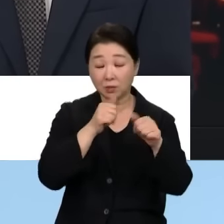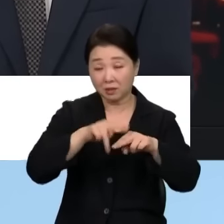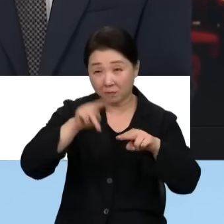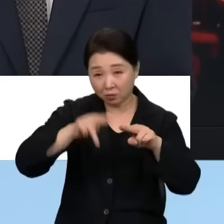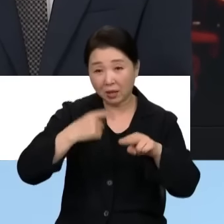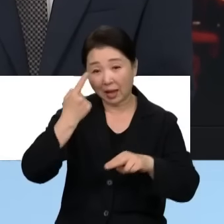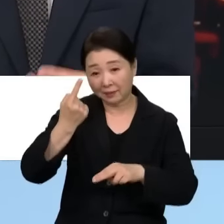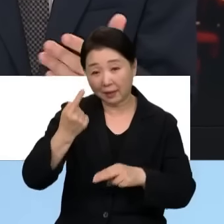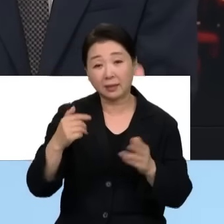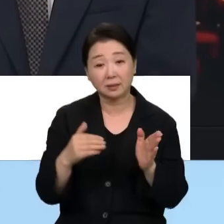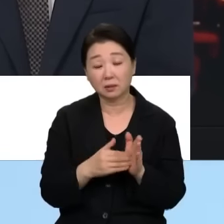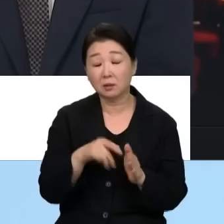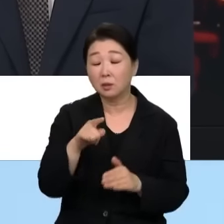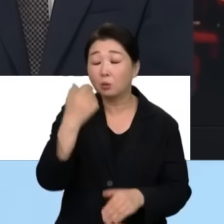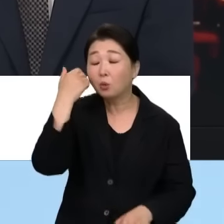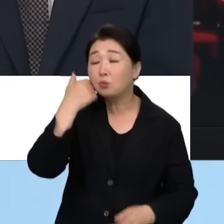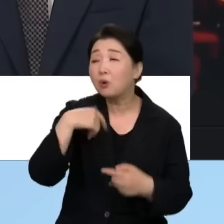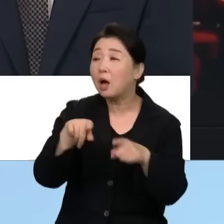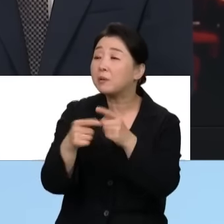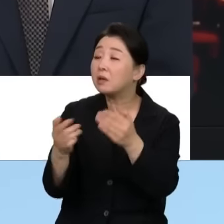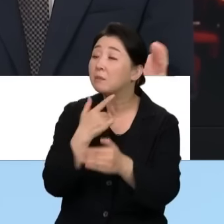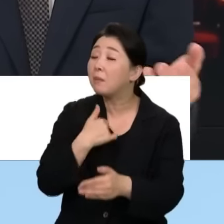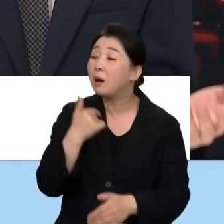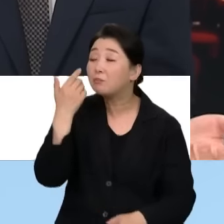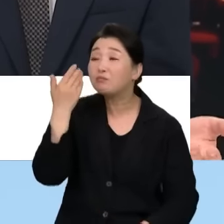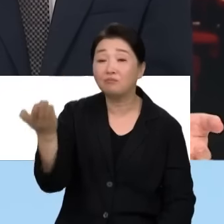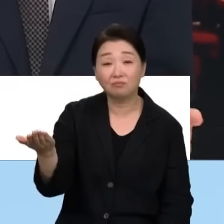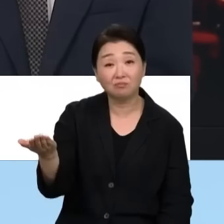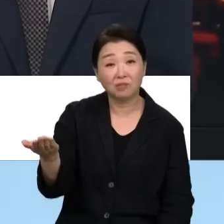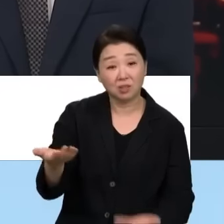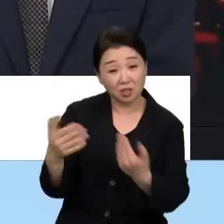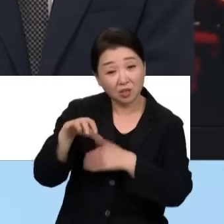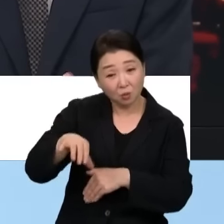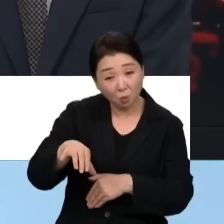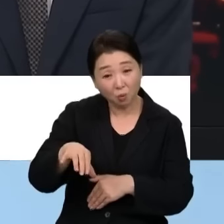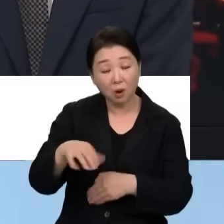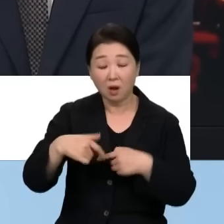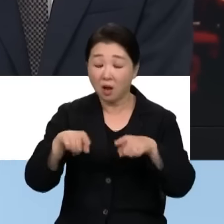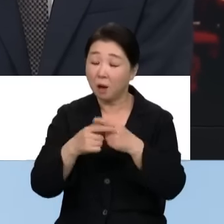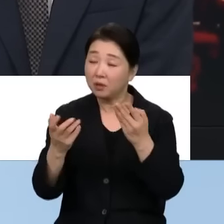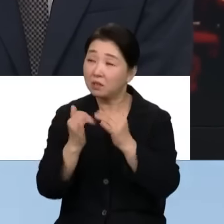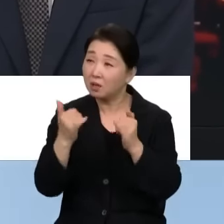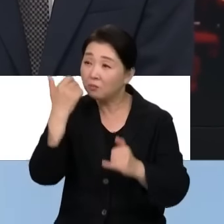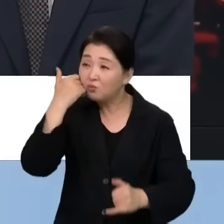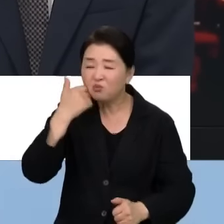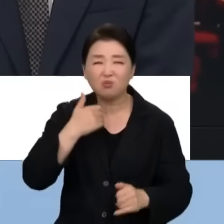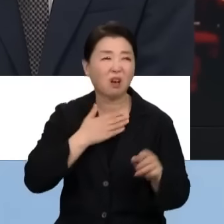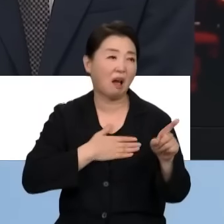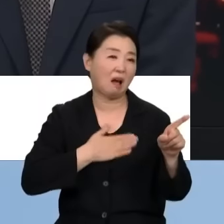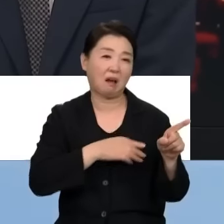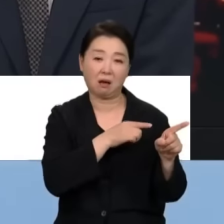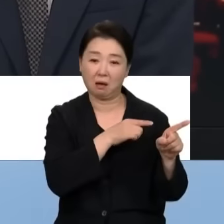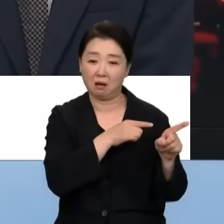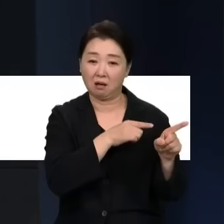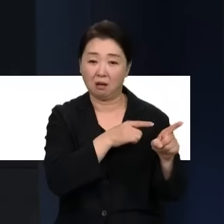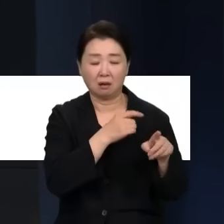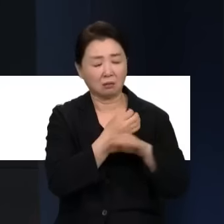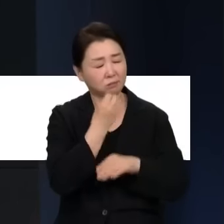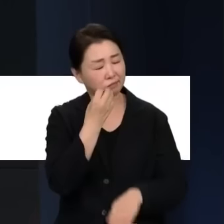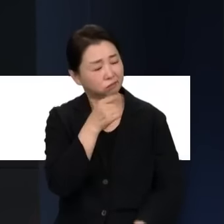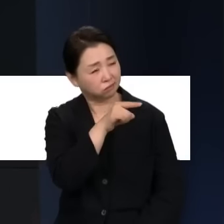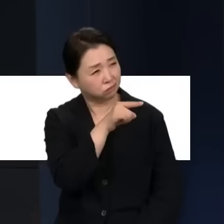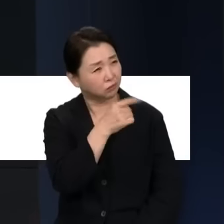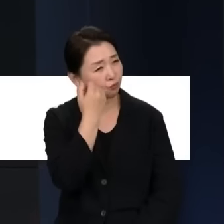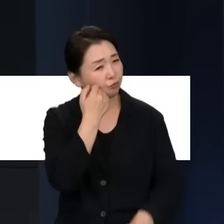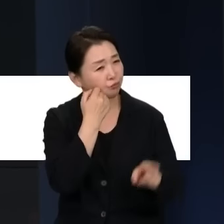달밖에 안 됐을 텐데 너 누구 밑에 있었냐 하면서 제가 근무했던 근무지 뭐 같이 근무했던 사람들 다 아시더라고요 그래서 저도 이상해서 그분에